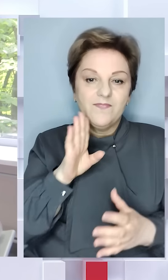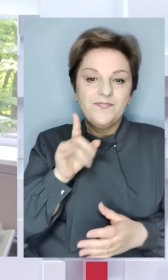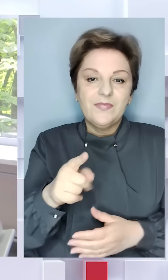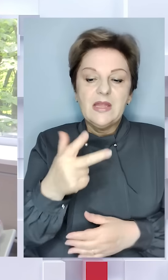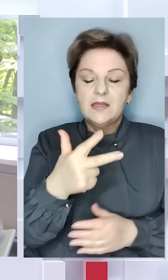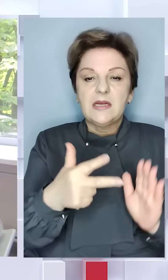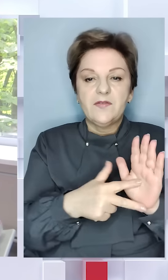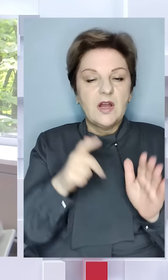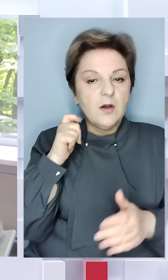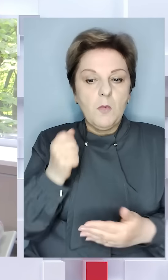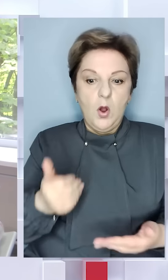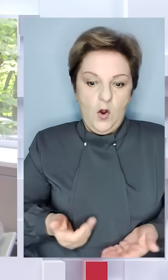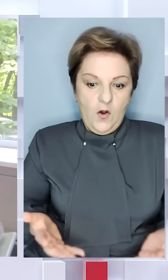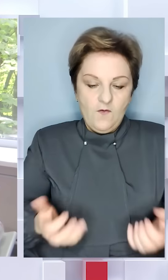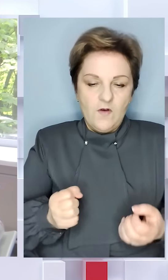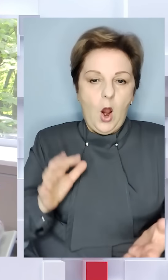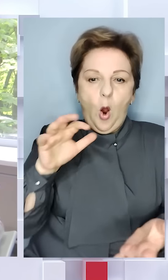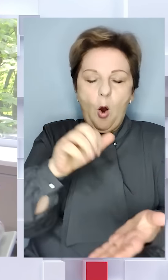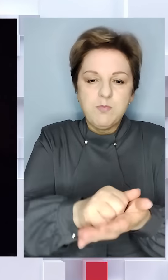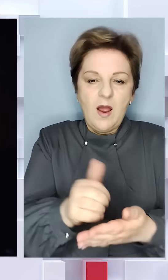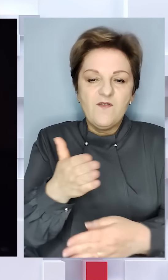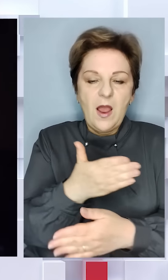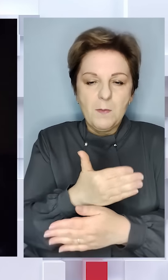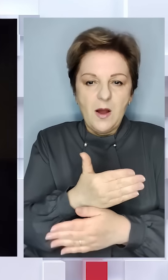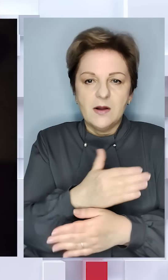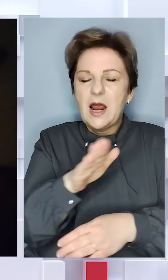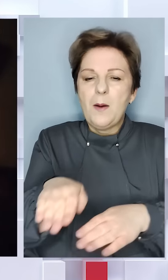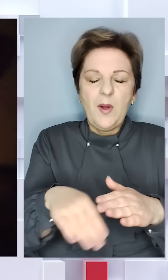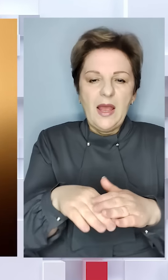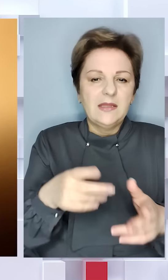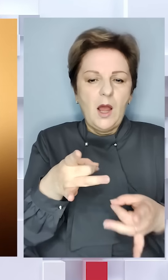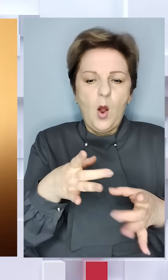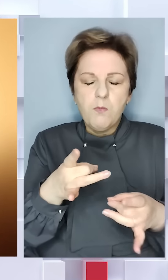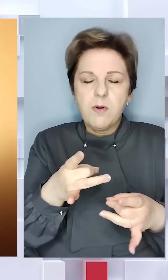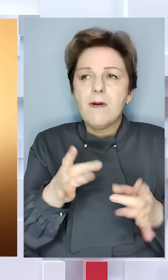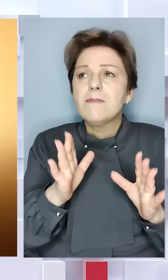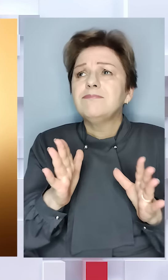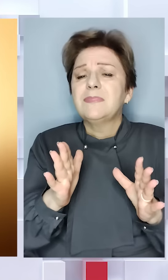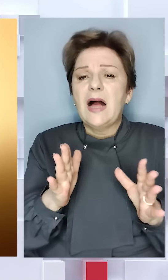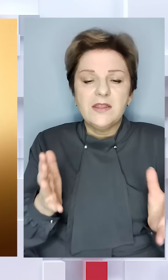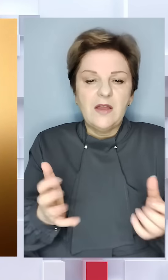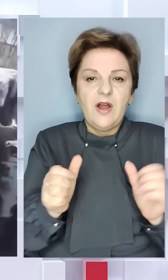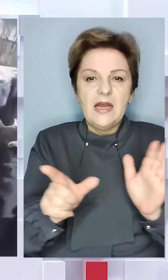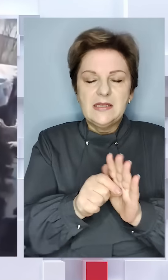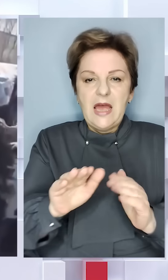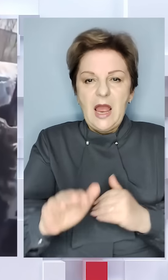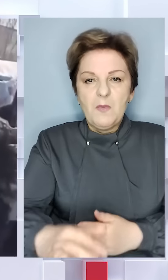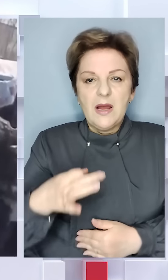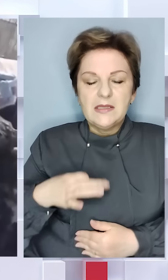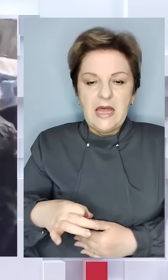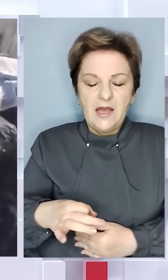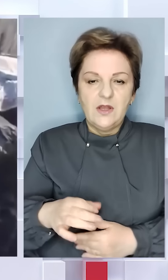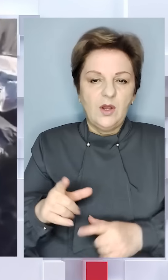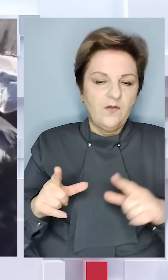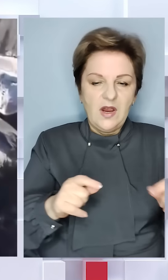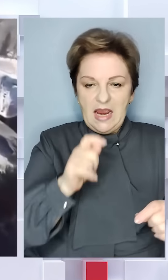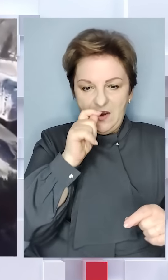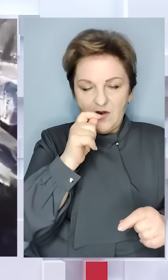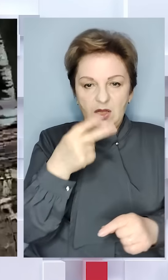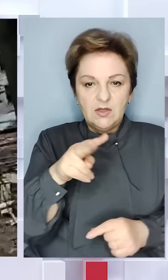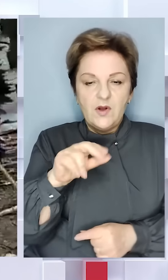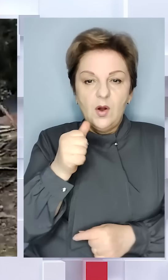Вікторії 38. Вона вижила в окупації в Маріуполі. Під обстрілами ледве вдалося з маленьким сином виїхати у квітні 22-го